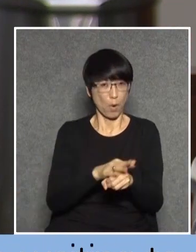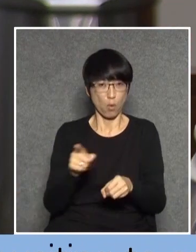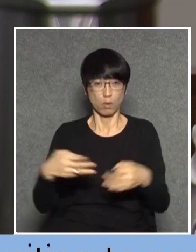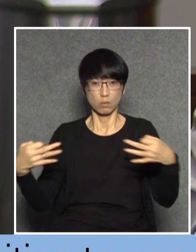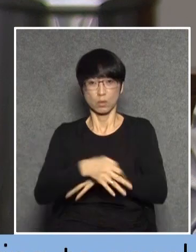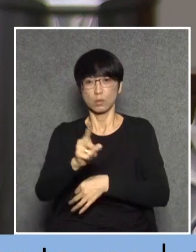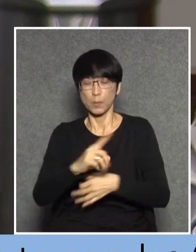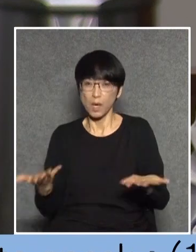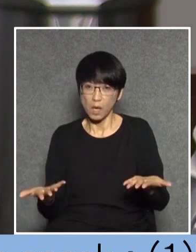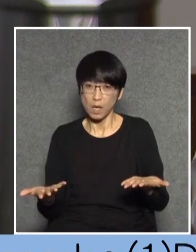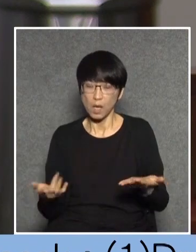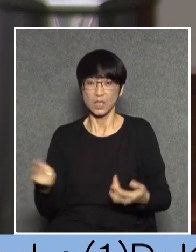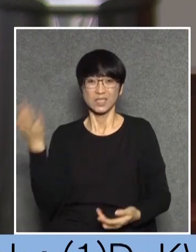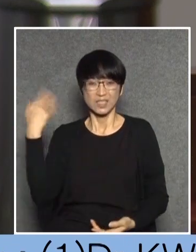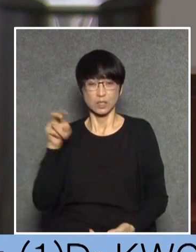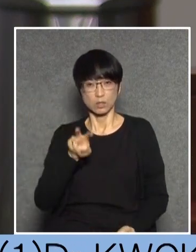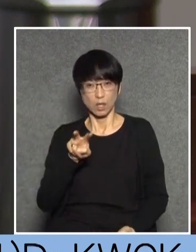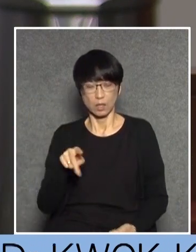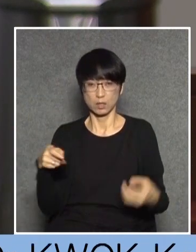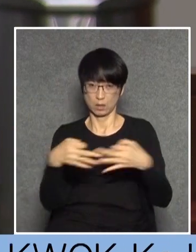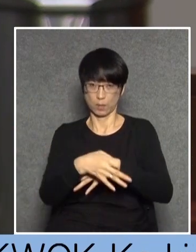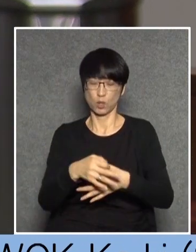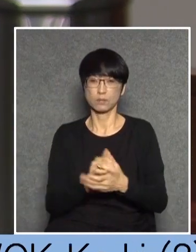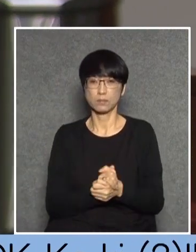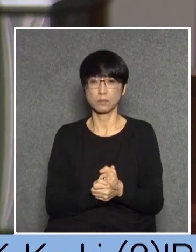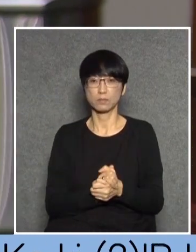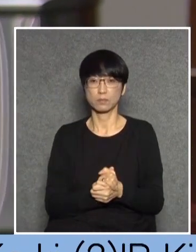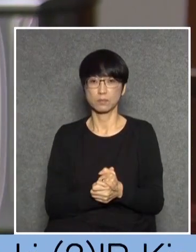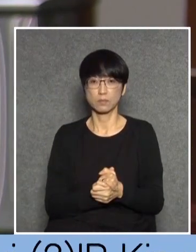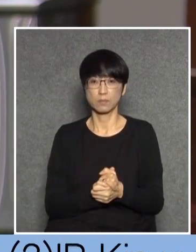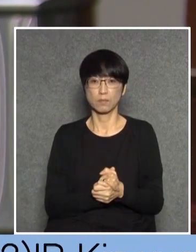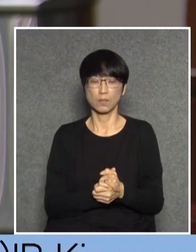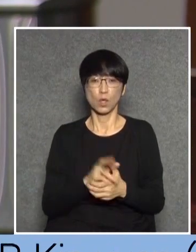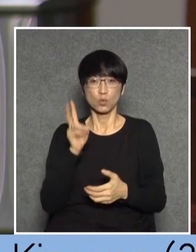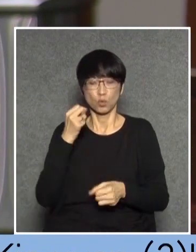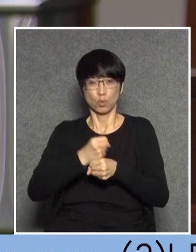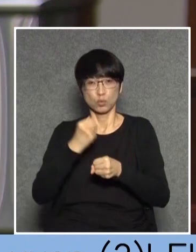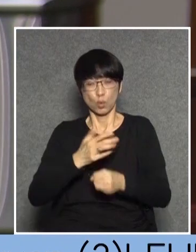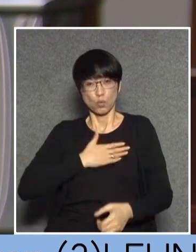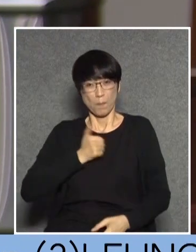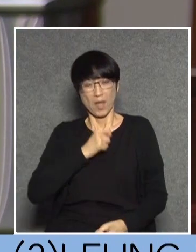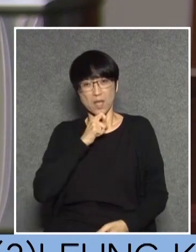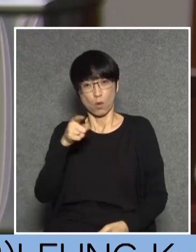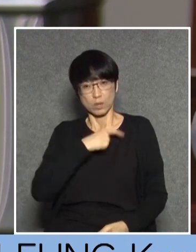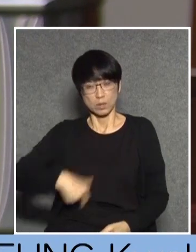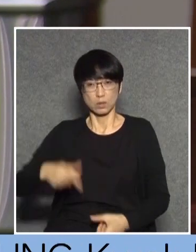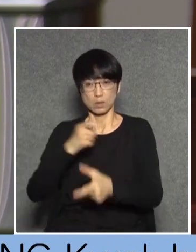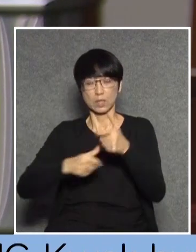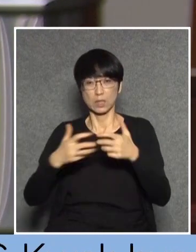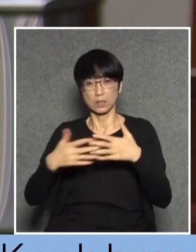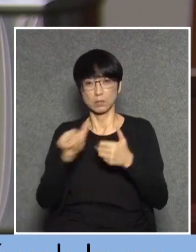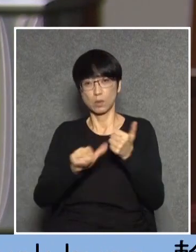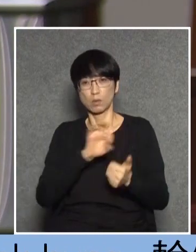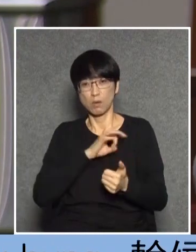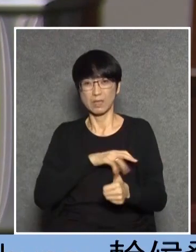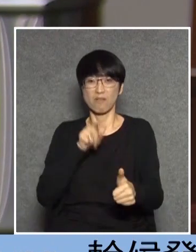點樣簽嘅，當時我哋花咗好多時間喺度講份合約啦，係咪？嗱，如果你稍有做功課嘅議員，你喺經濟事務委員會呢度質佢啦，